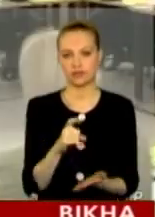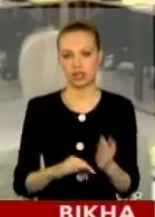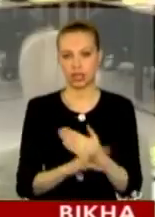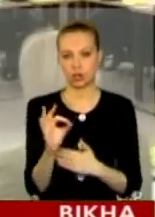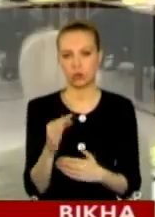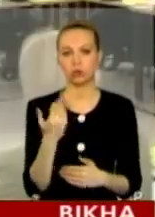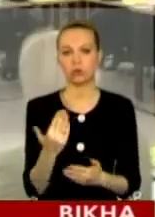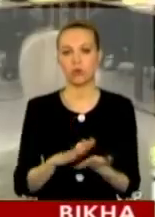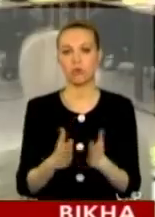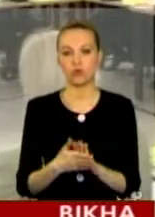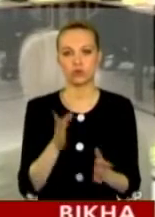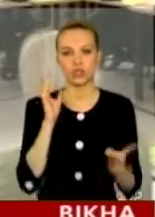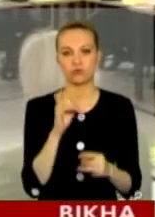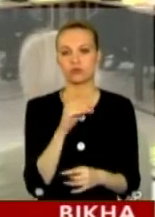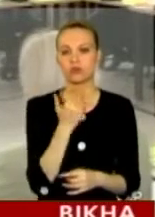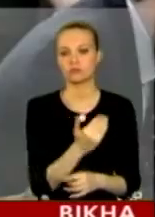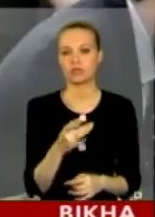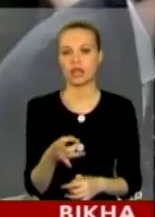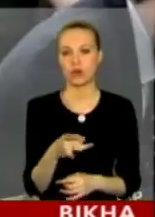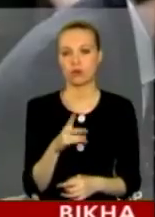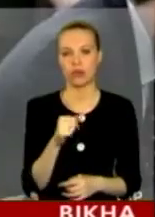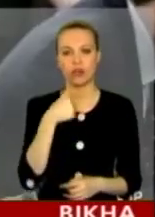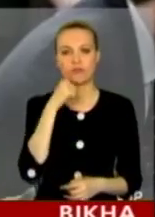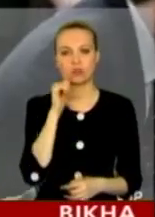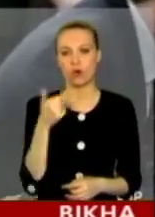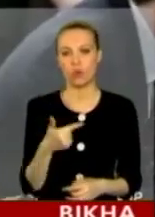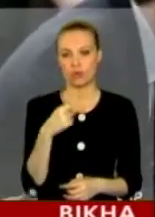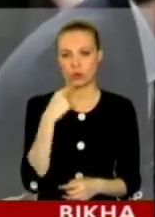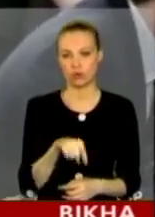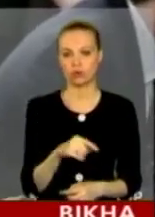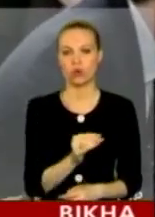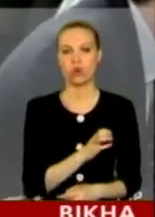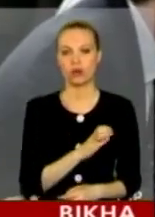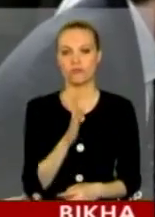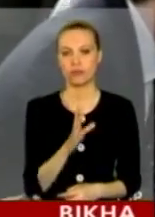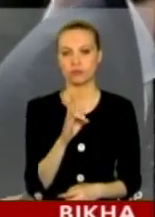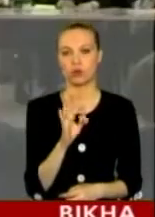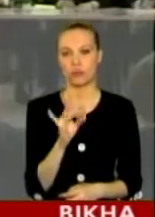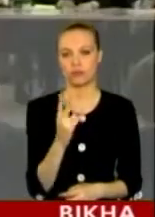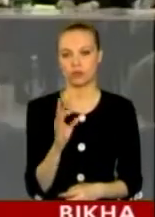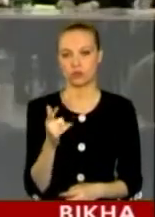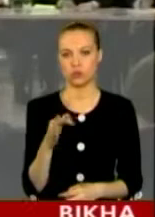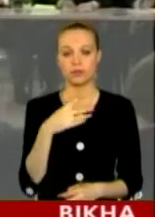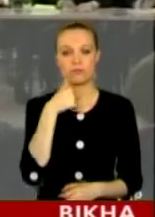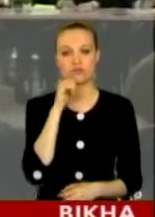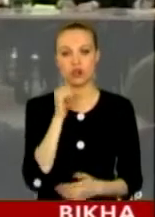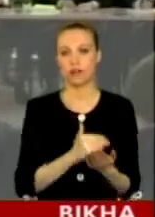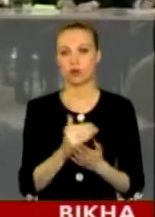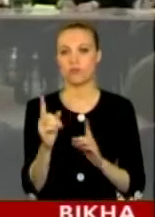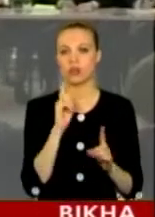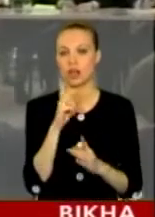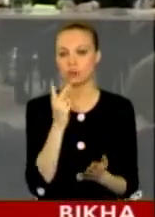Сходу. Його позиція звучала з вуст регіонала, вчорашнього громадянина Росії, олігарха Вадима Новинського. Вчера Верховная